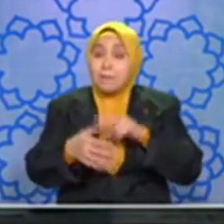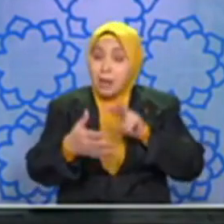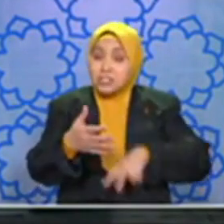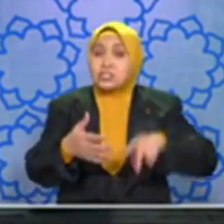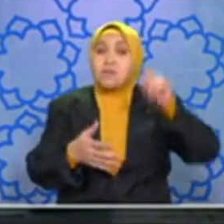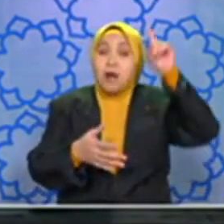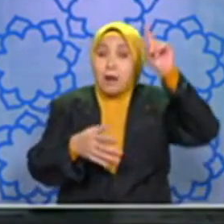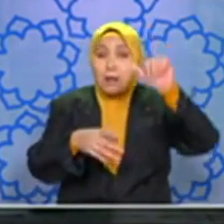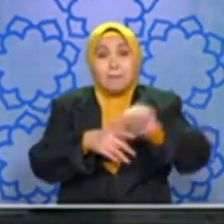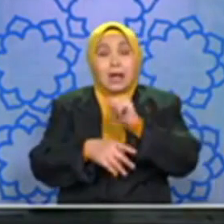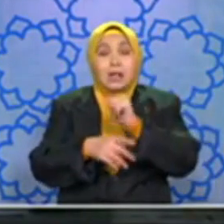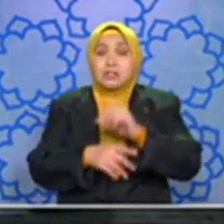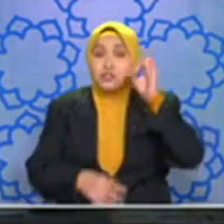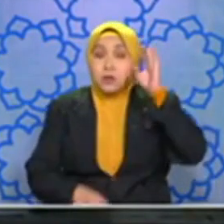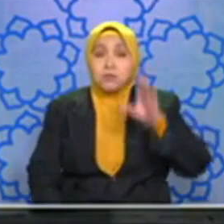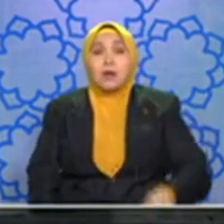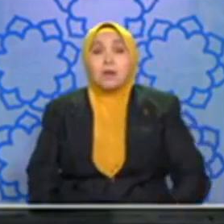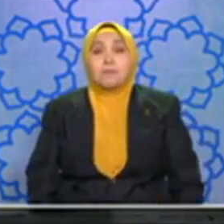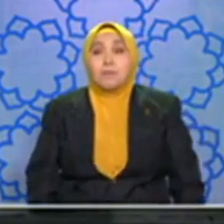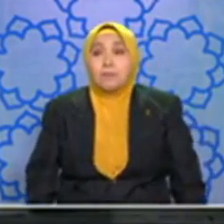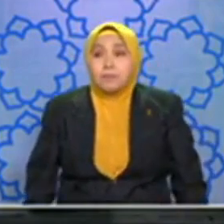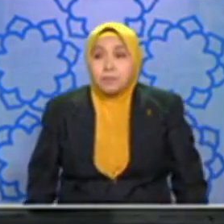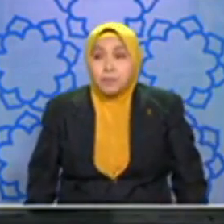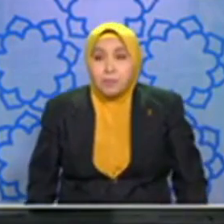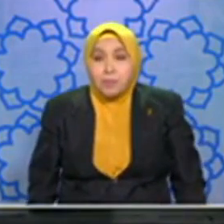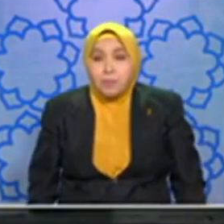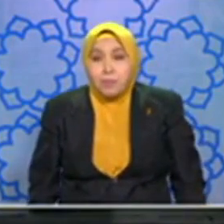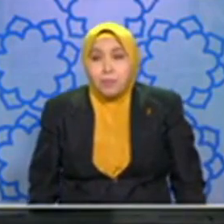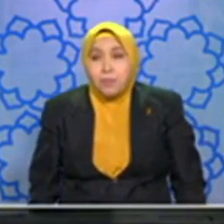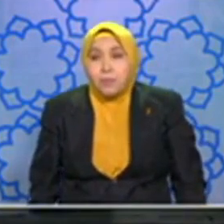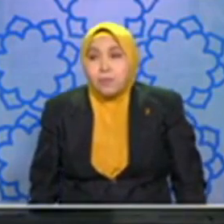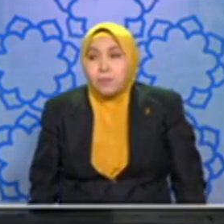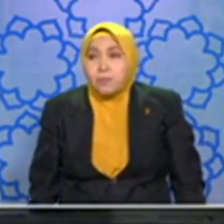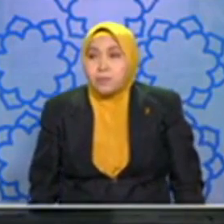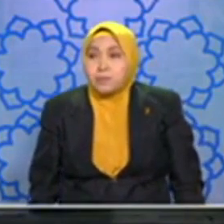faham aman insyaAllah. Subhanallah, Alhamdulillah, Allahu Akbar.